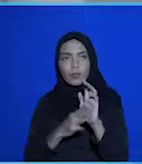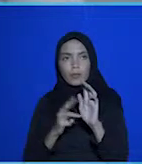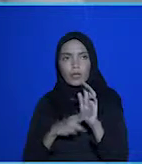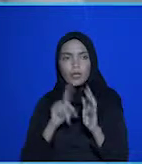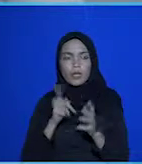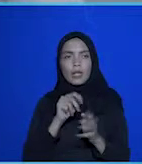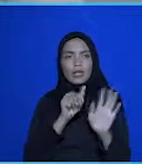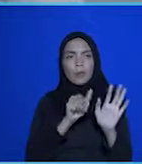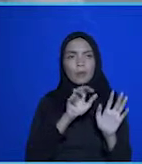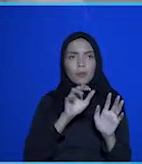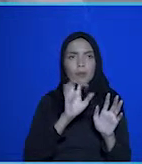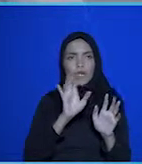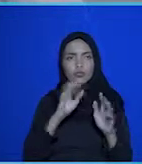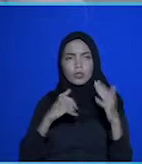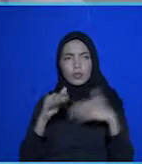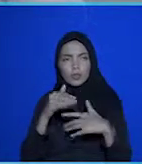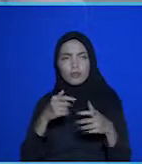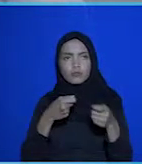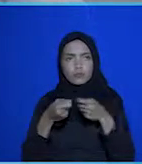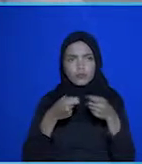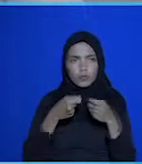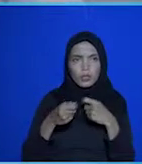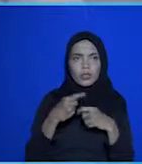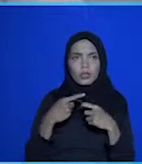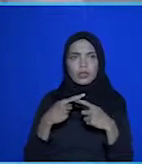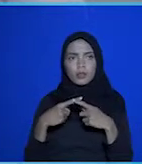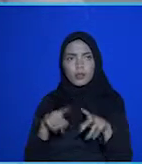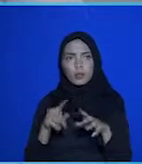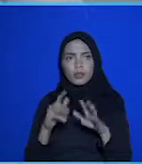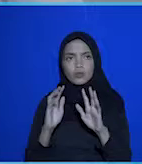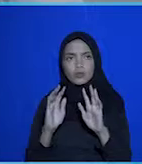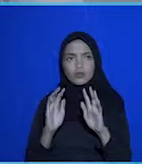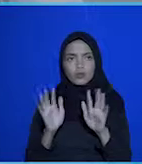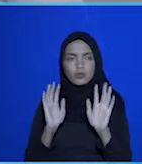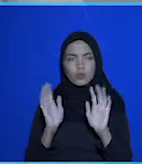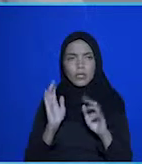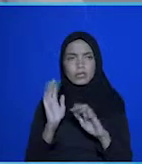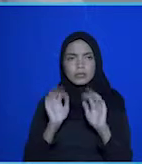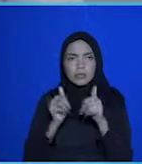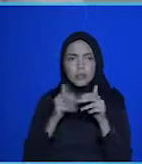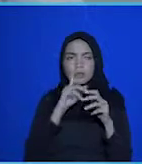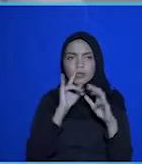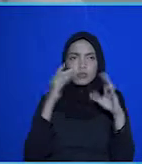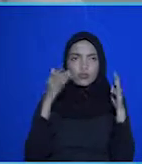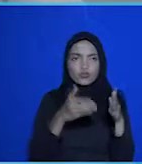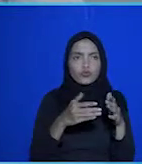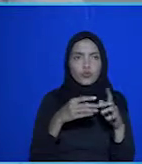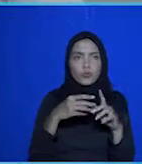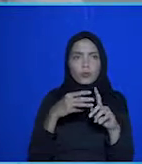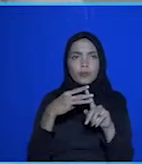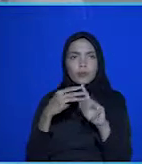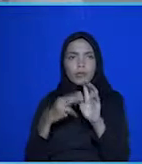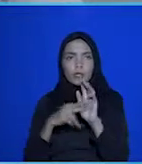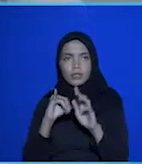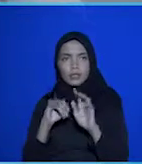punya 692 debitur yang terkena masalah di situ, saat itu diminta untuk segera dilakukan penanganan secara khusus oleh